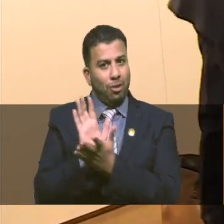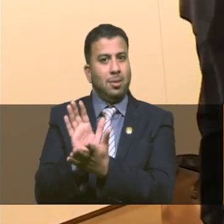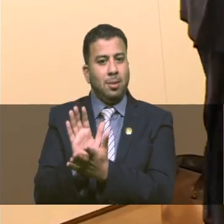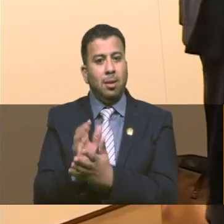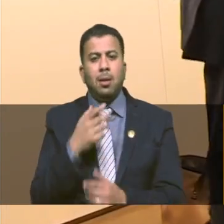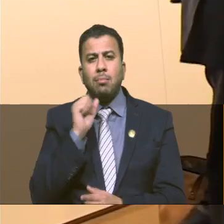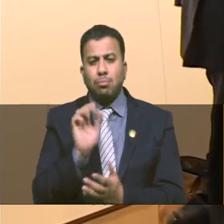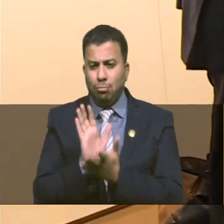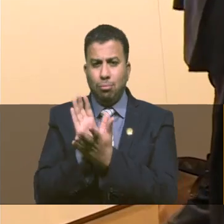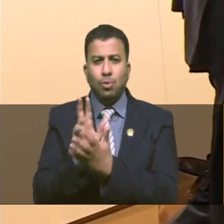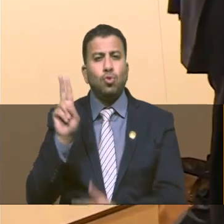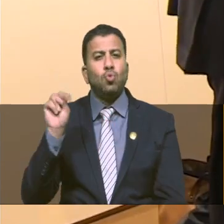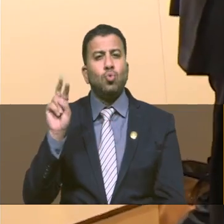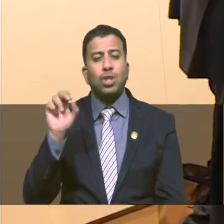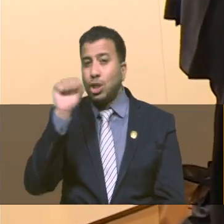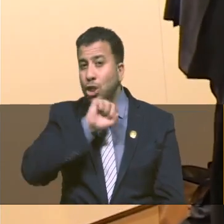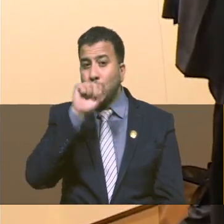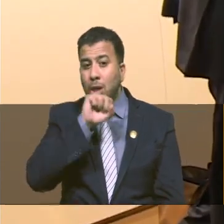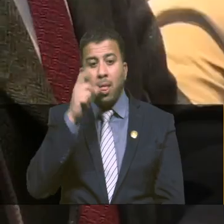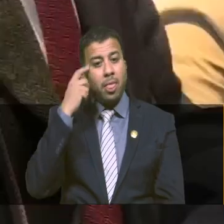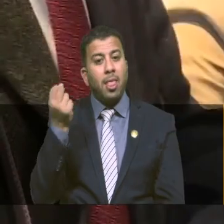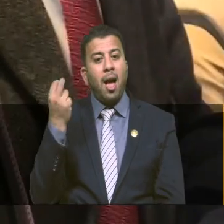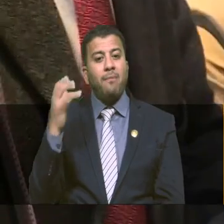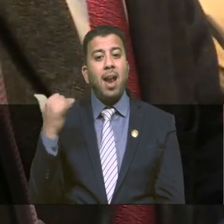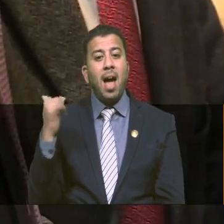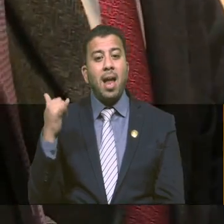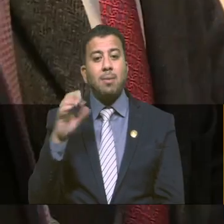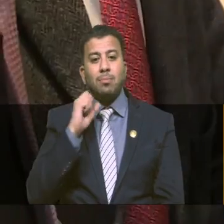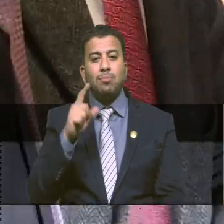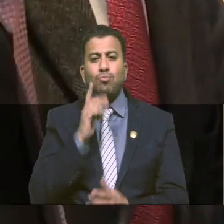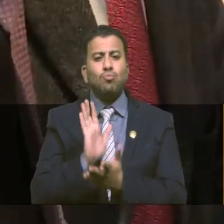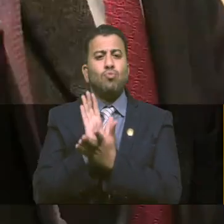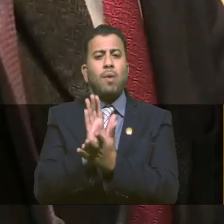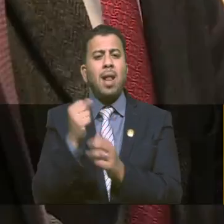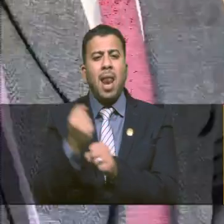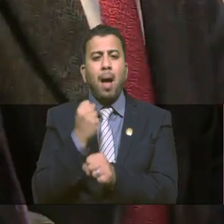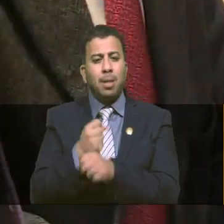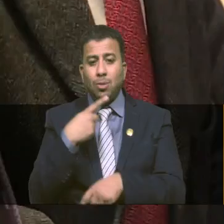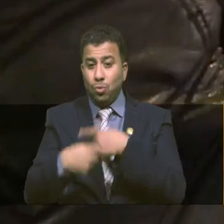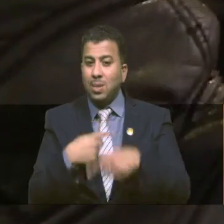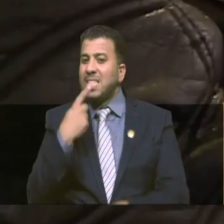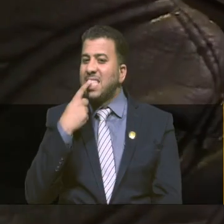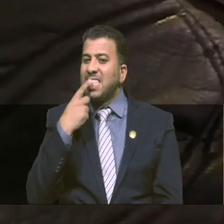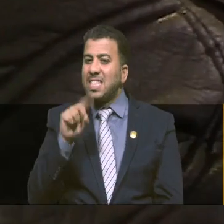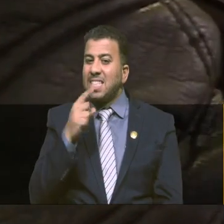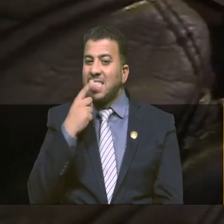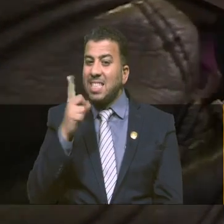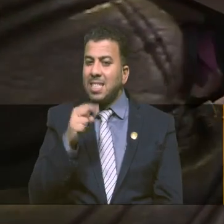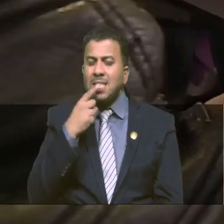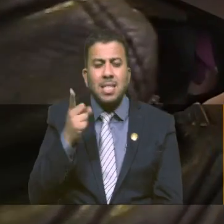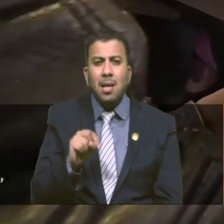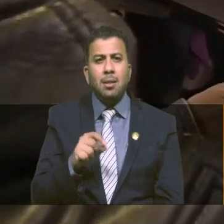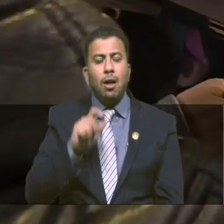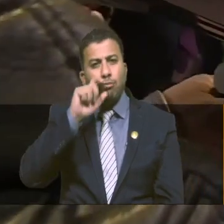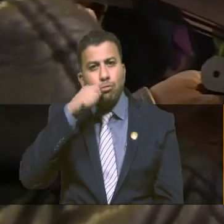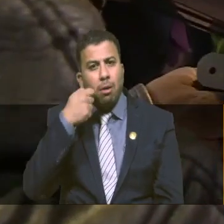وتحرص جائزة اليونسكو الشارقة للثقافة العربية على مكافأة العمل الدؤوب سنوياً الذي يقوم به